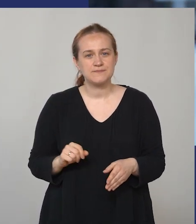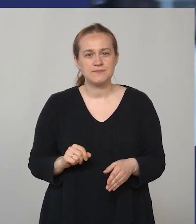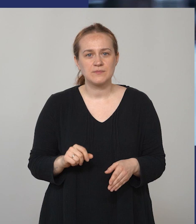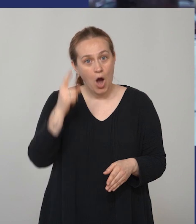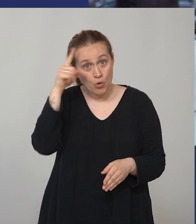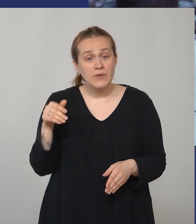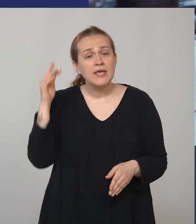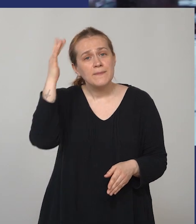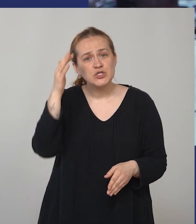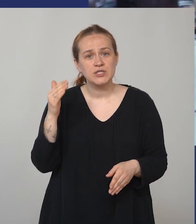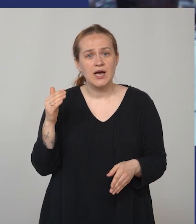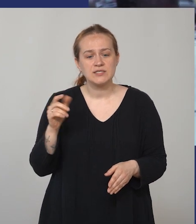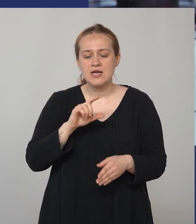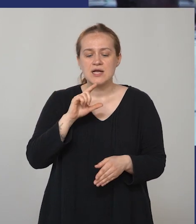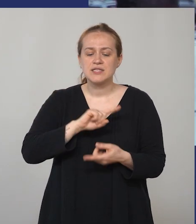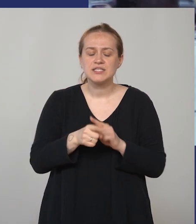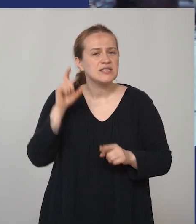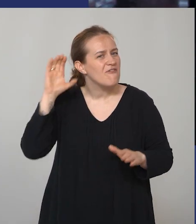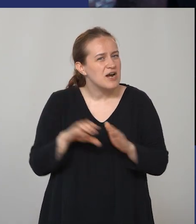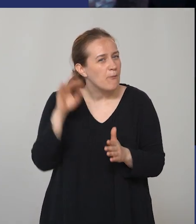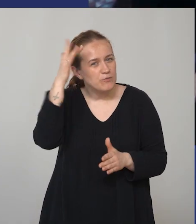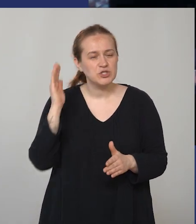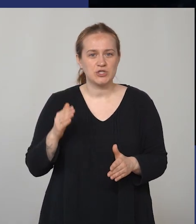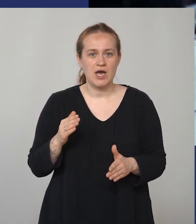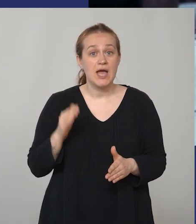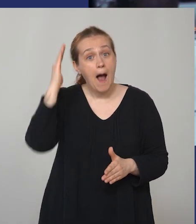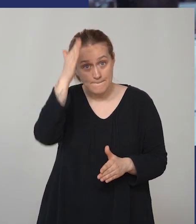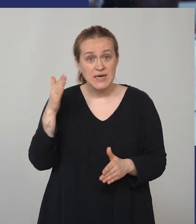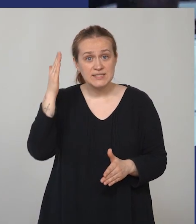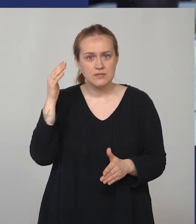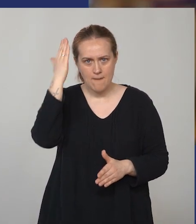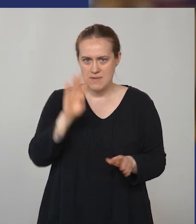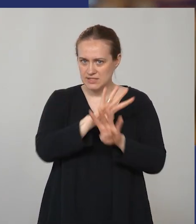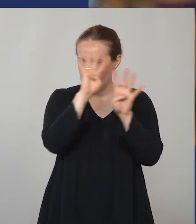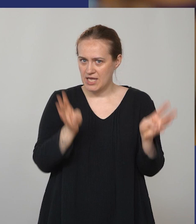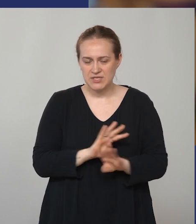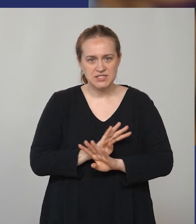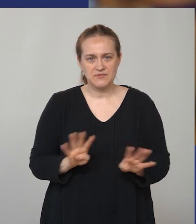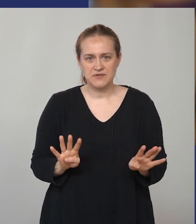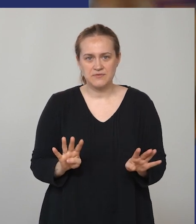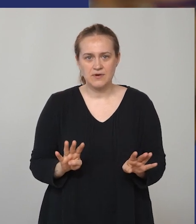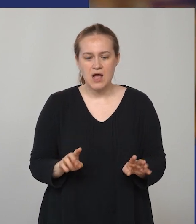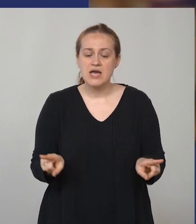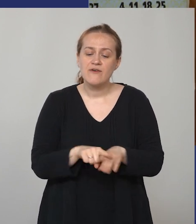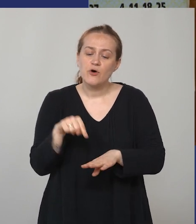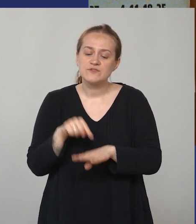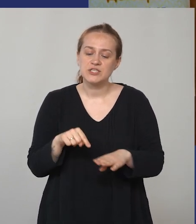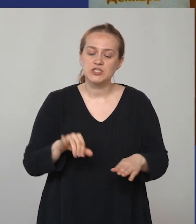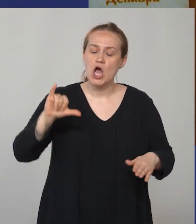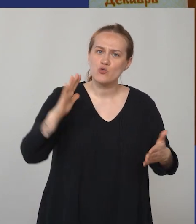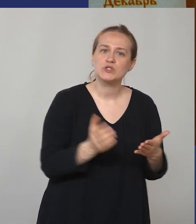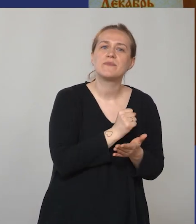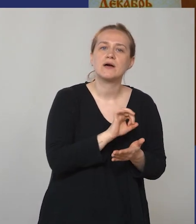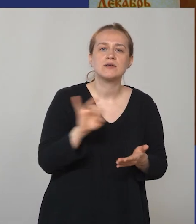Умей мечтать, не став рабом мечтанья, и мыслить мысли не обожествив. Равно встречай успех и пруганье,